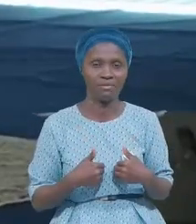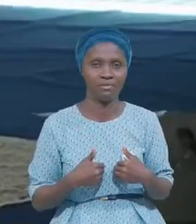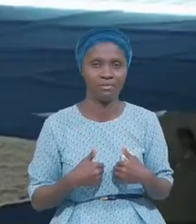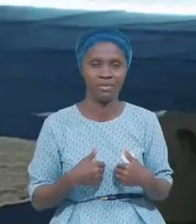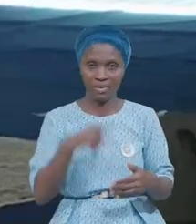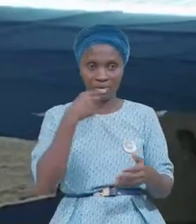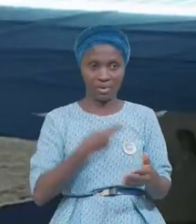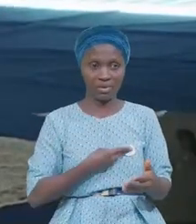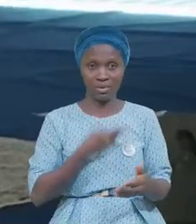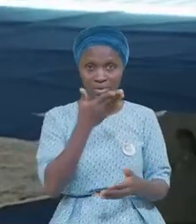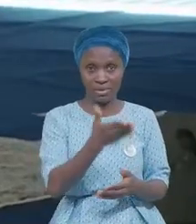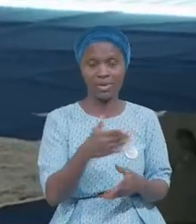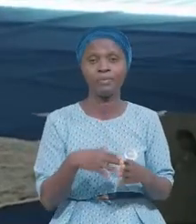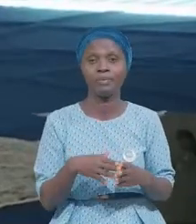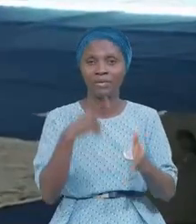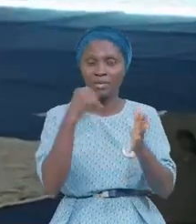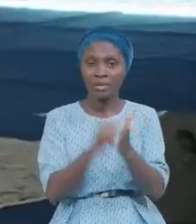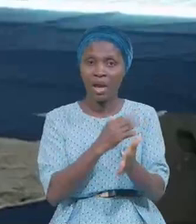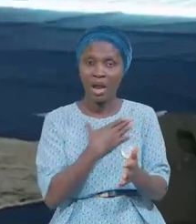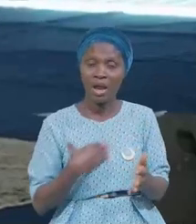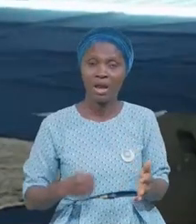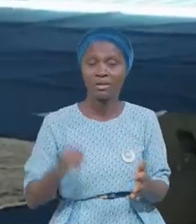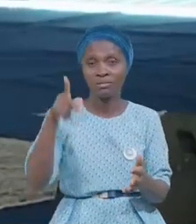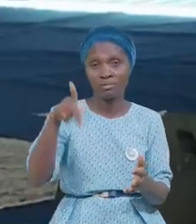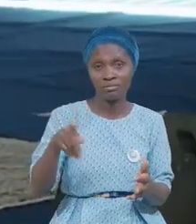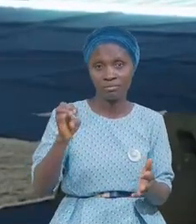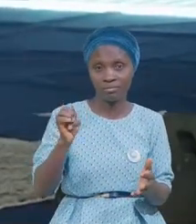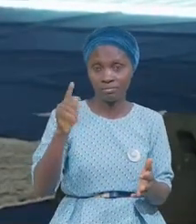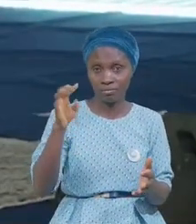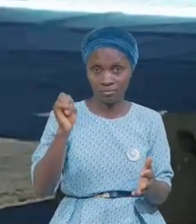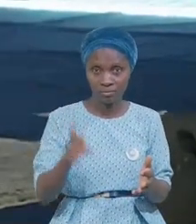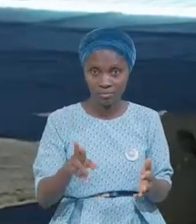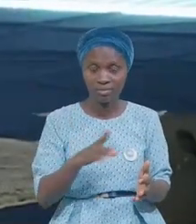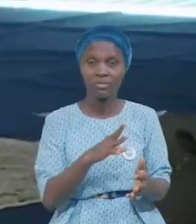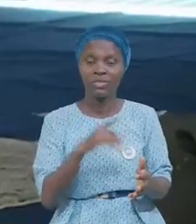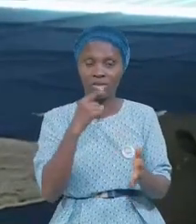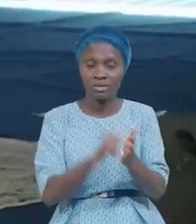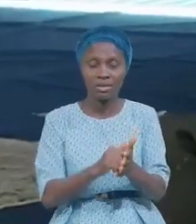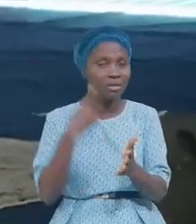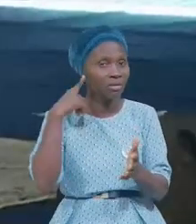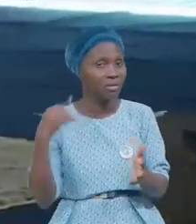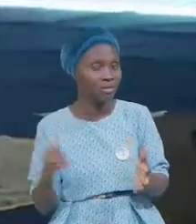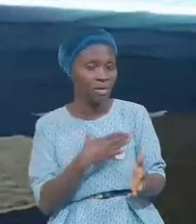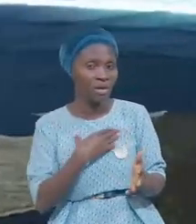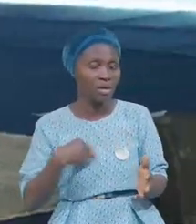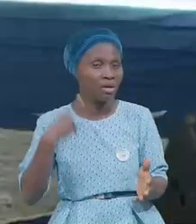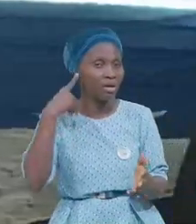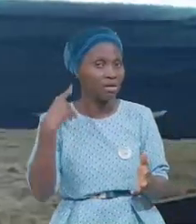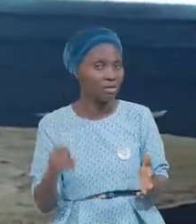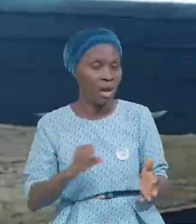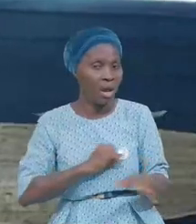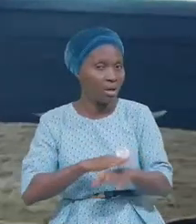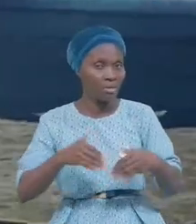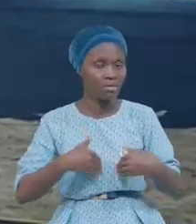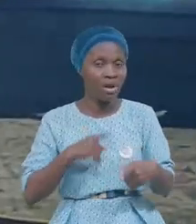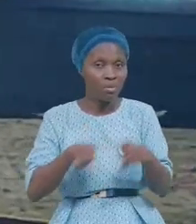ici, et Pierre lui dit, je n'ai ni or ni argent, mais ce que j'ai, je te le donne. Au